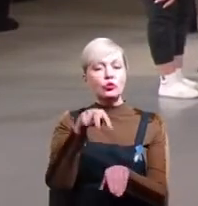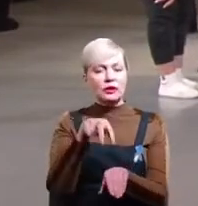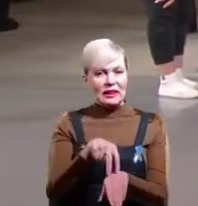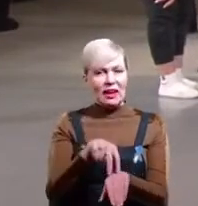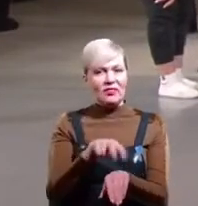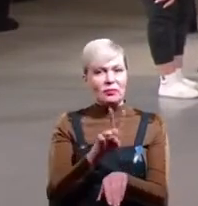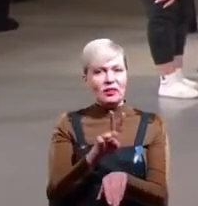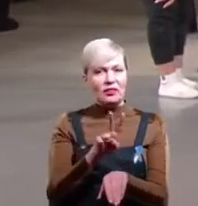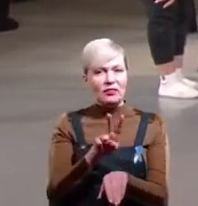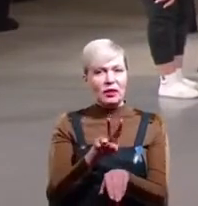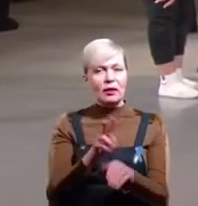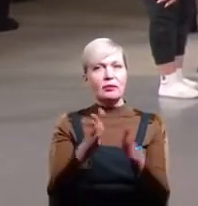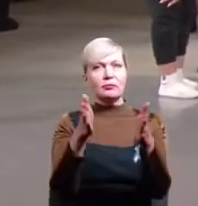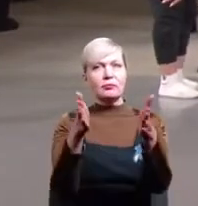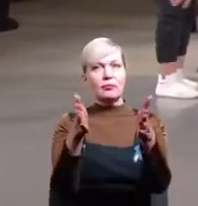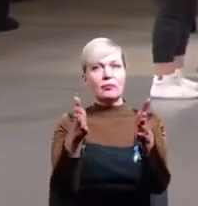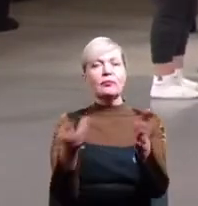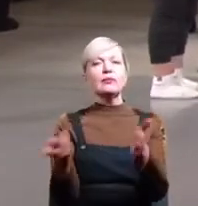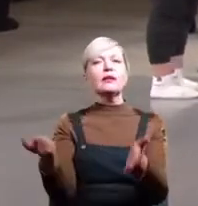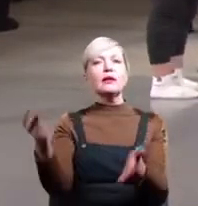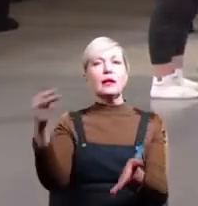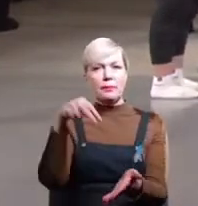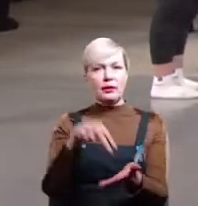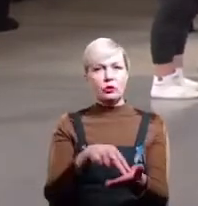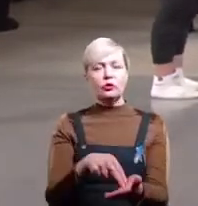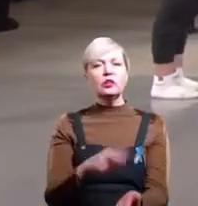прыжок, да, и двумя ногами,